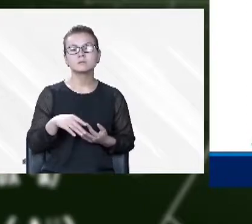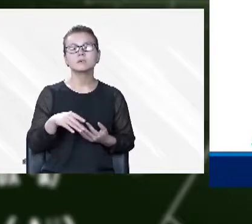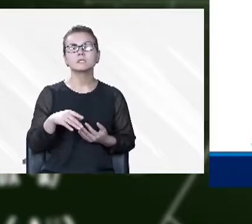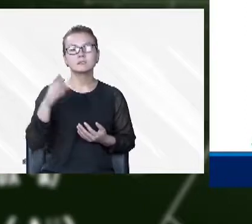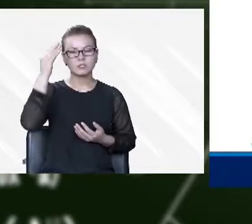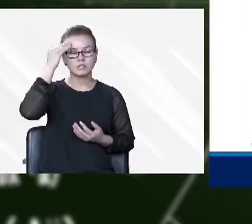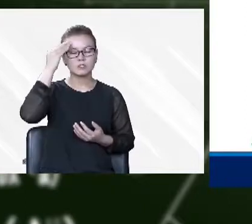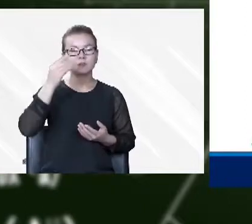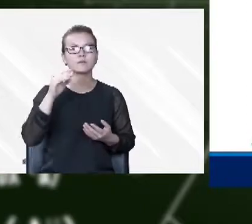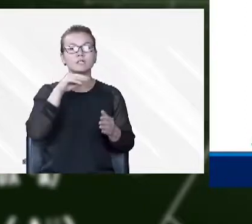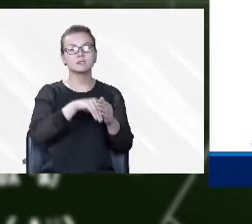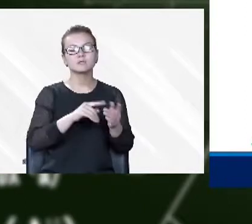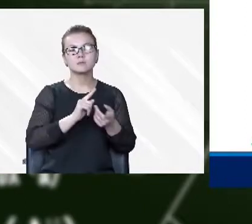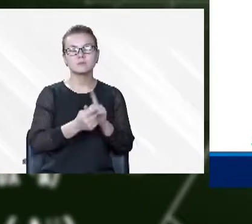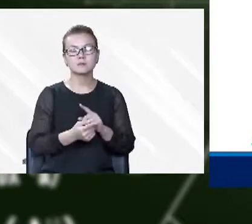входящих переменных.